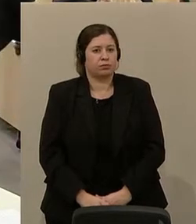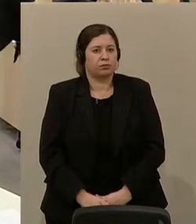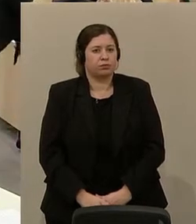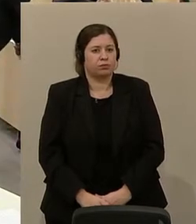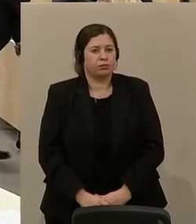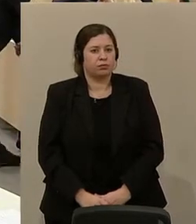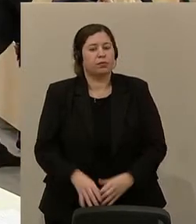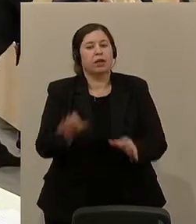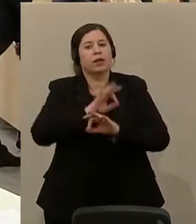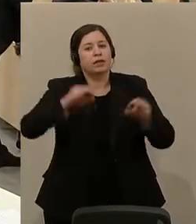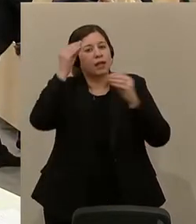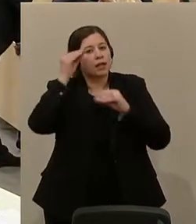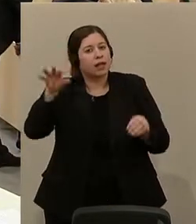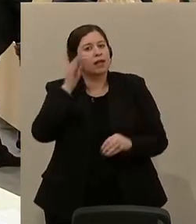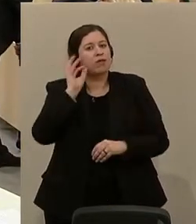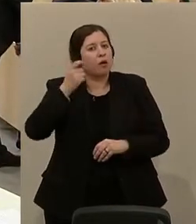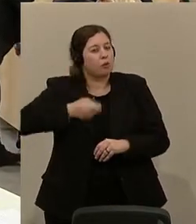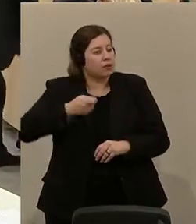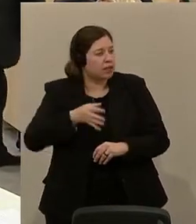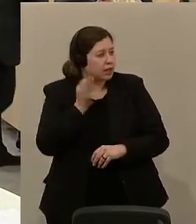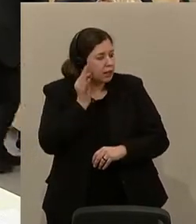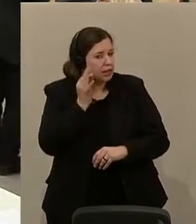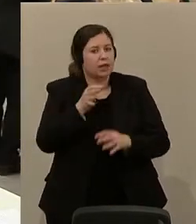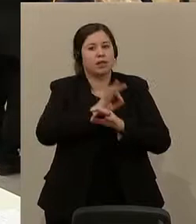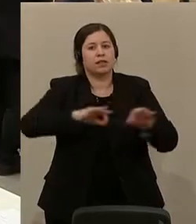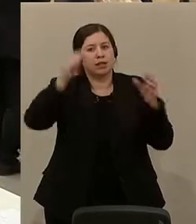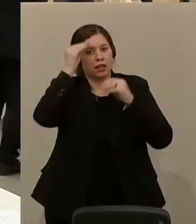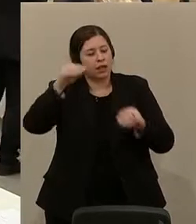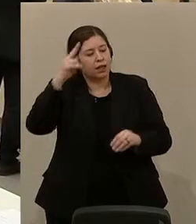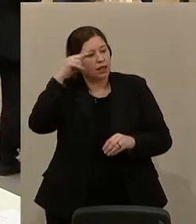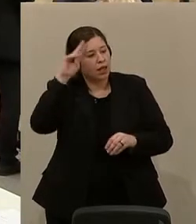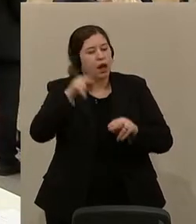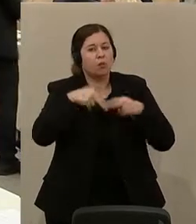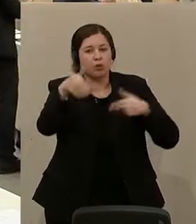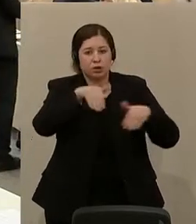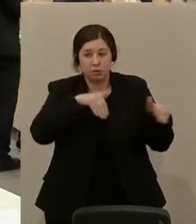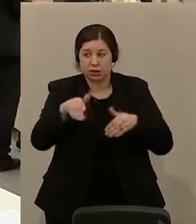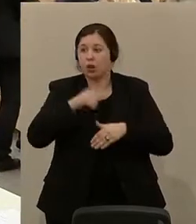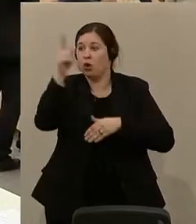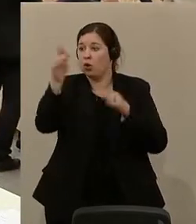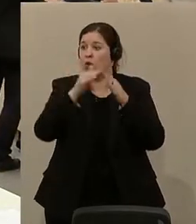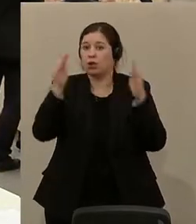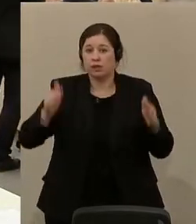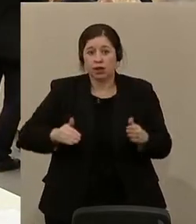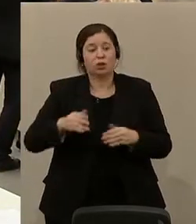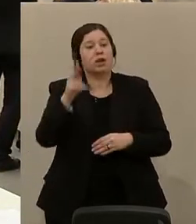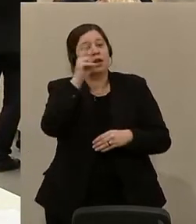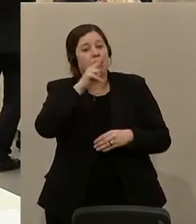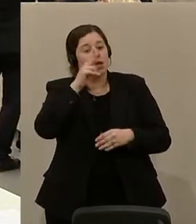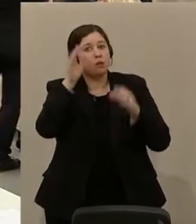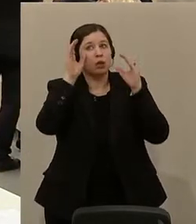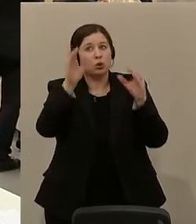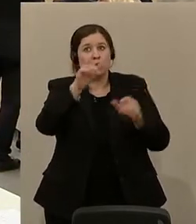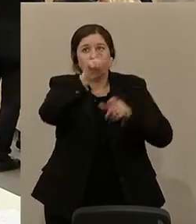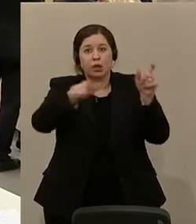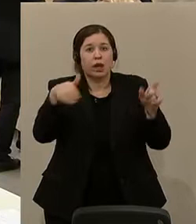sehr geehrte frau präsidentin birgit er bundesminister hohes haus liebe zuseherinnen und zuseher bevor ich jetzt